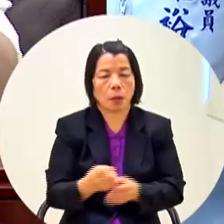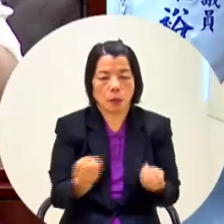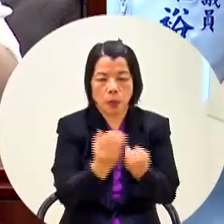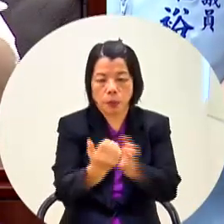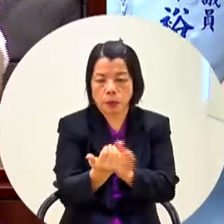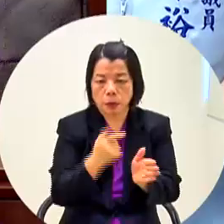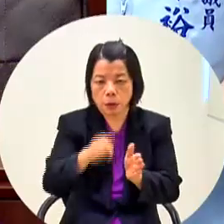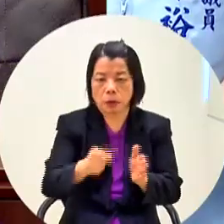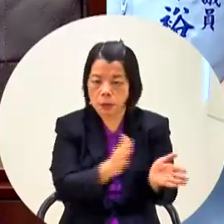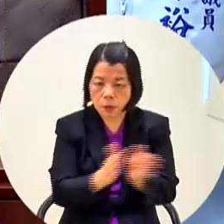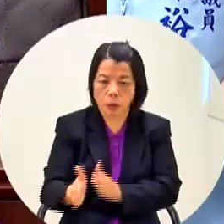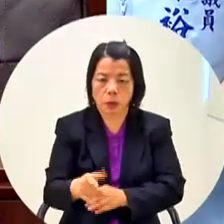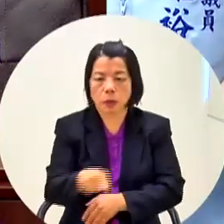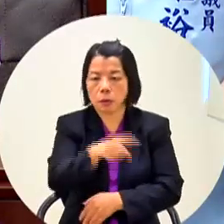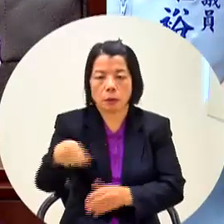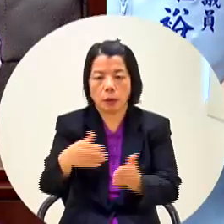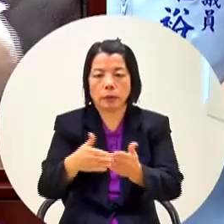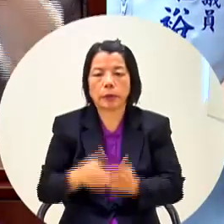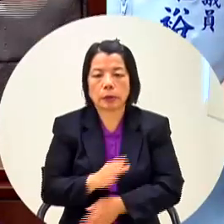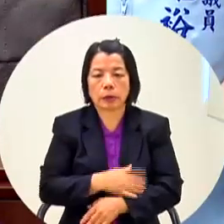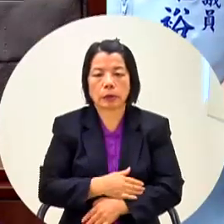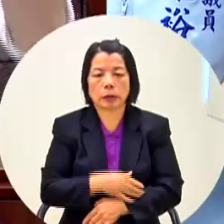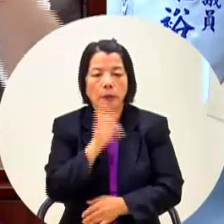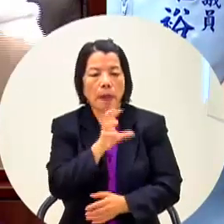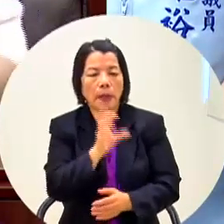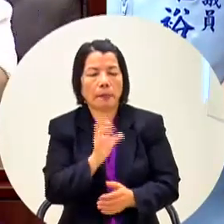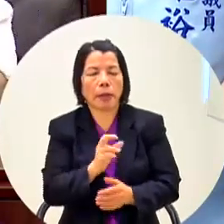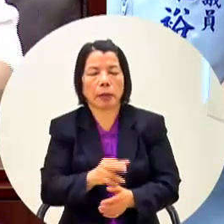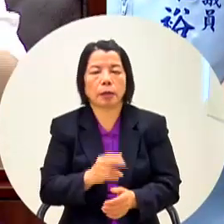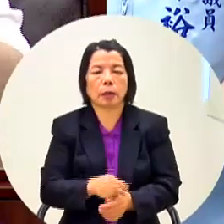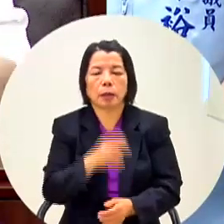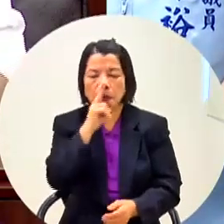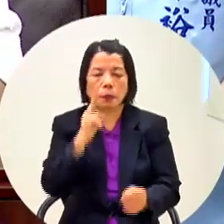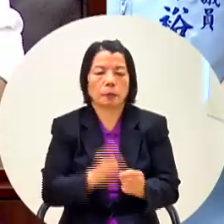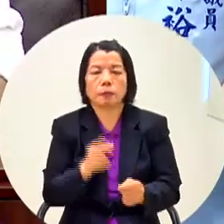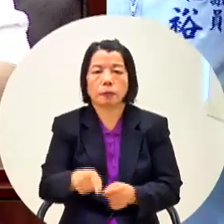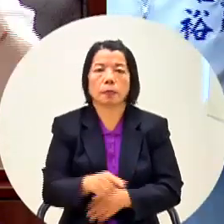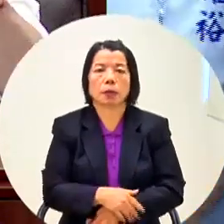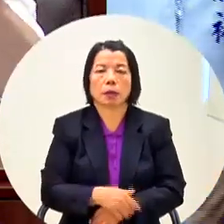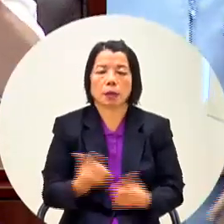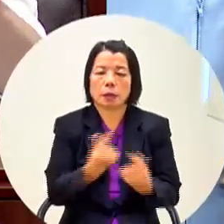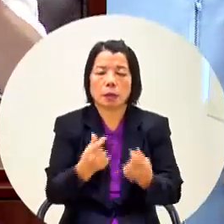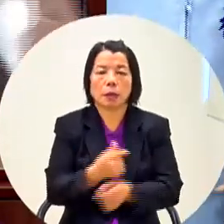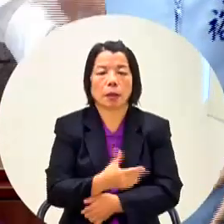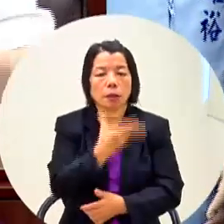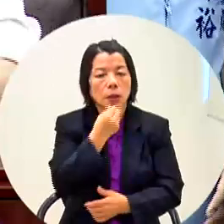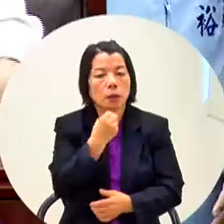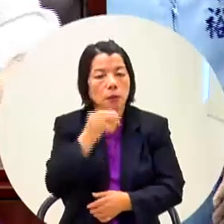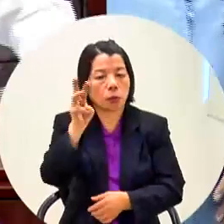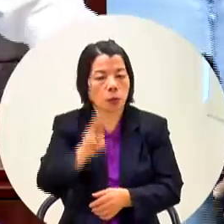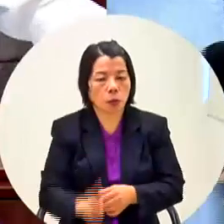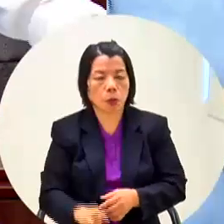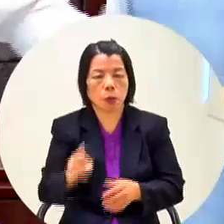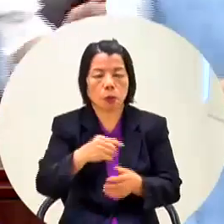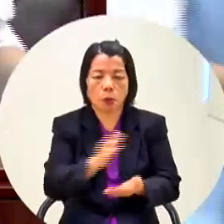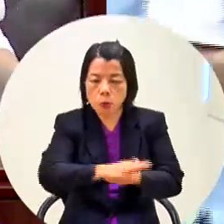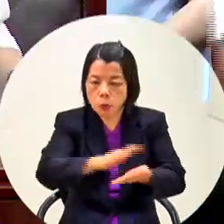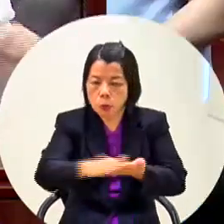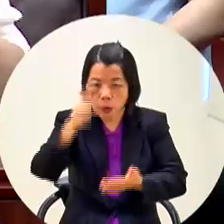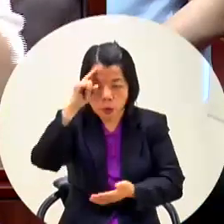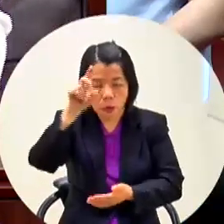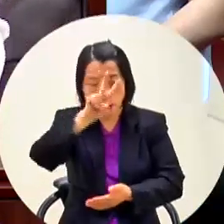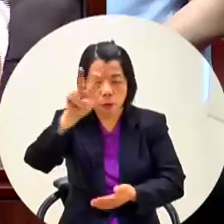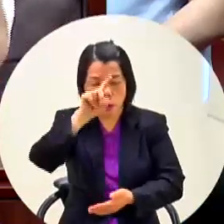就会有人唱衰。就像刚才曾俊杰总召讲的幸福川， 十天清理得干干净